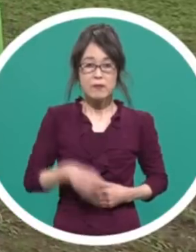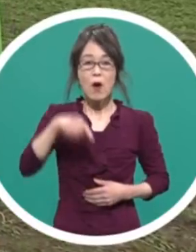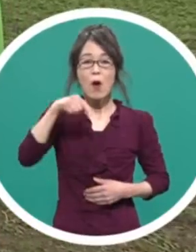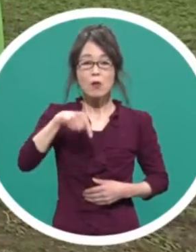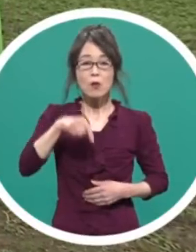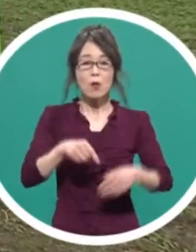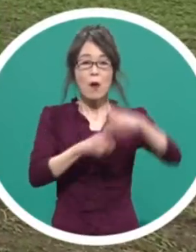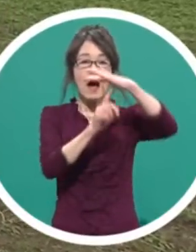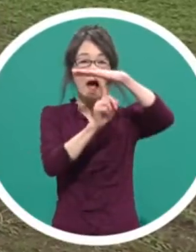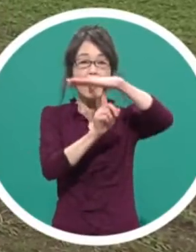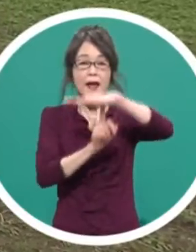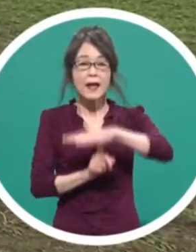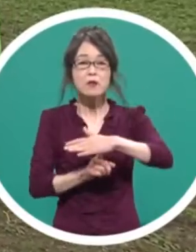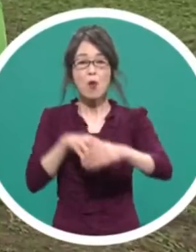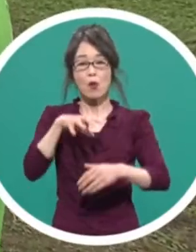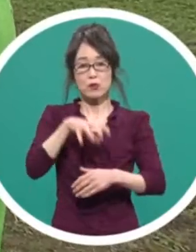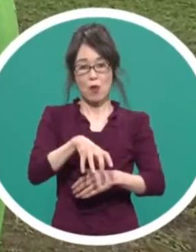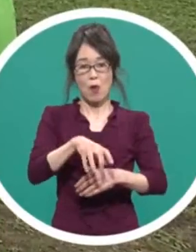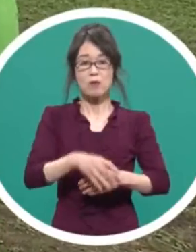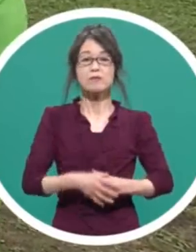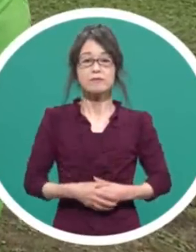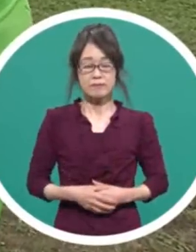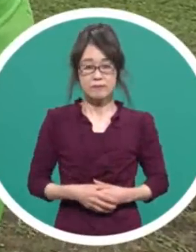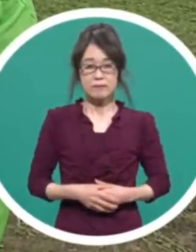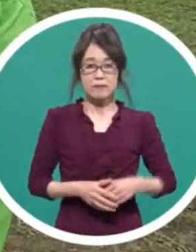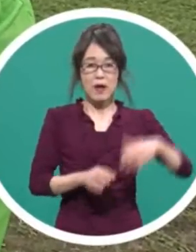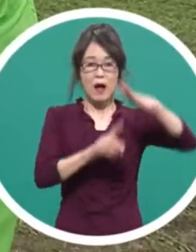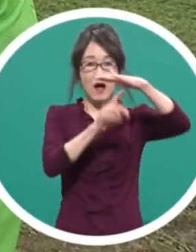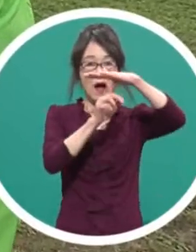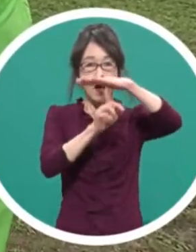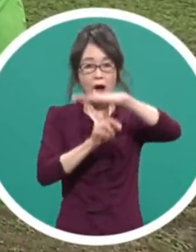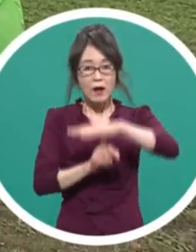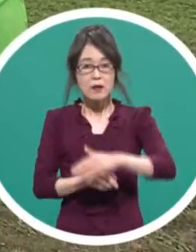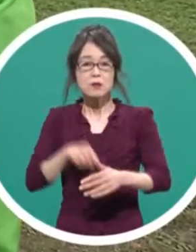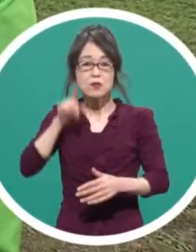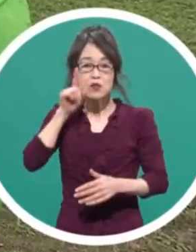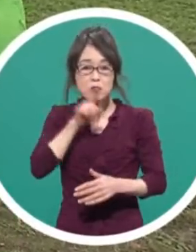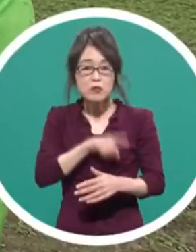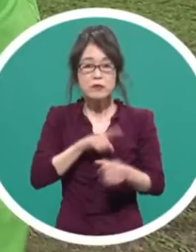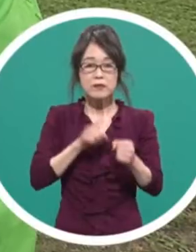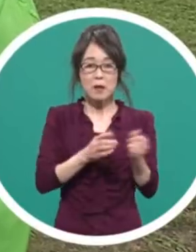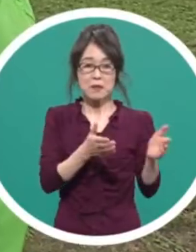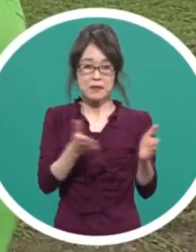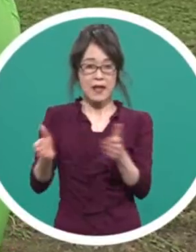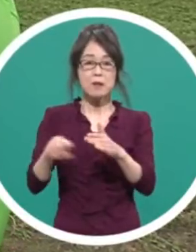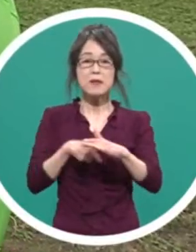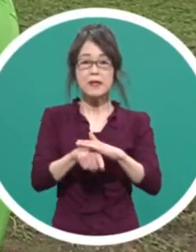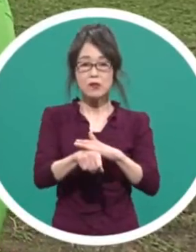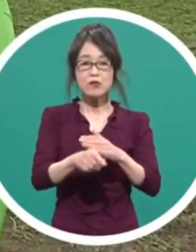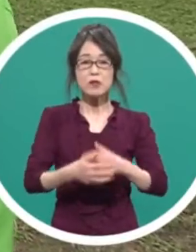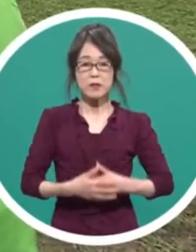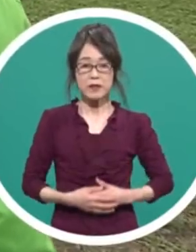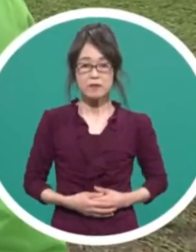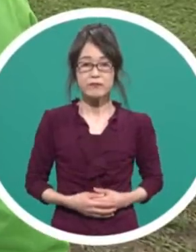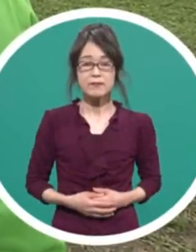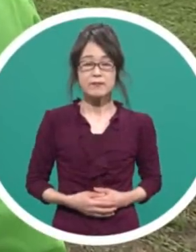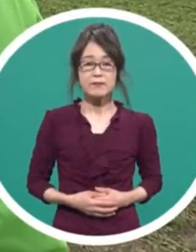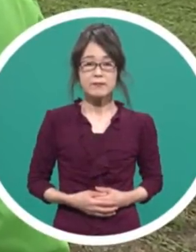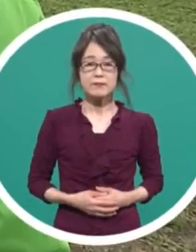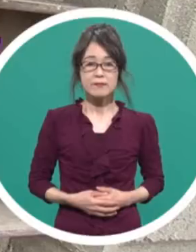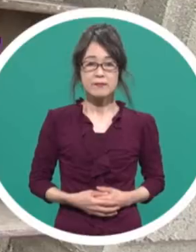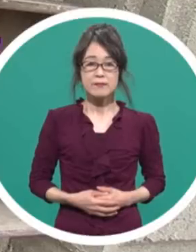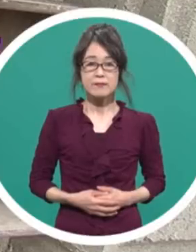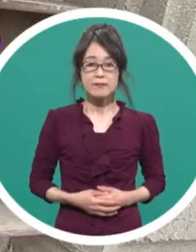ヘリポートになるもんですから、そのヘリが降りるように今その設置をしとったんです。 ヘリコプターが降りる場所